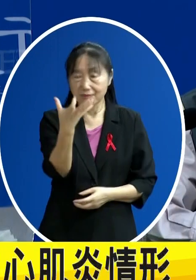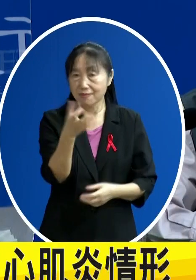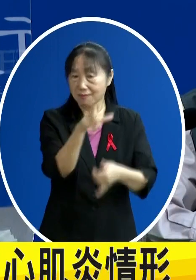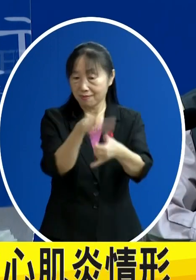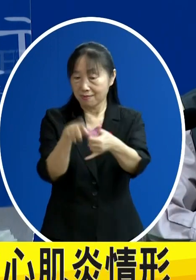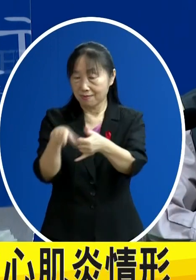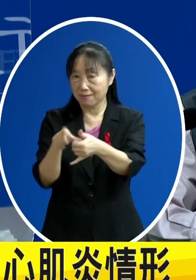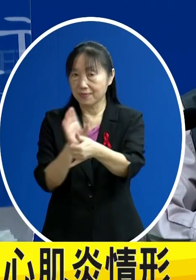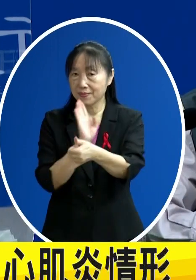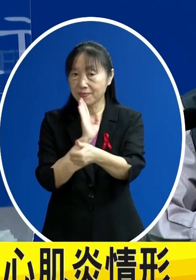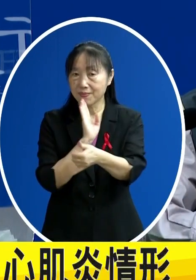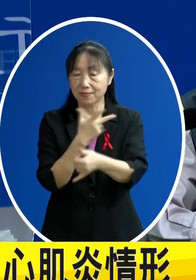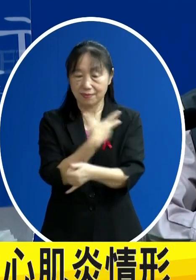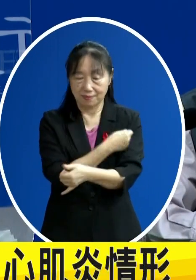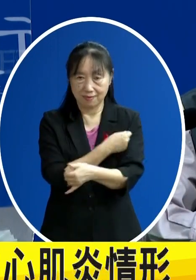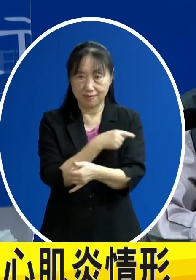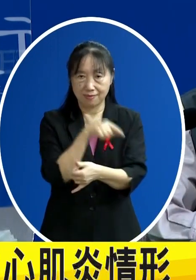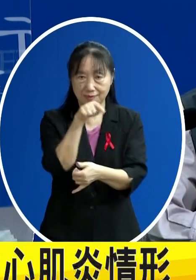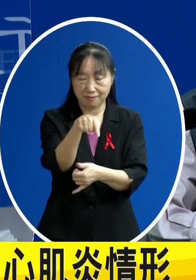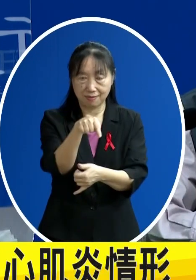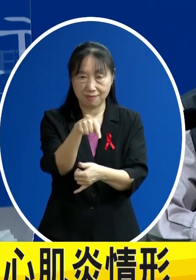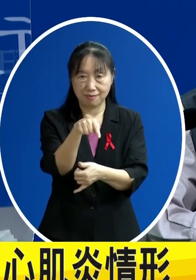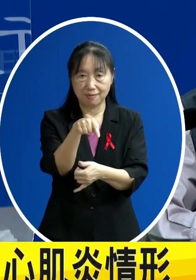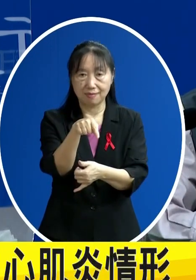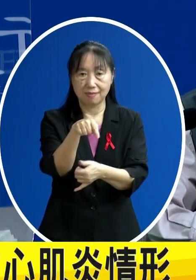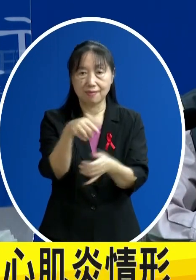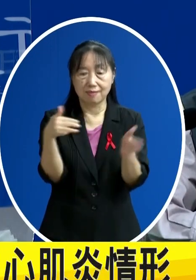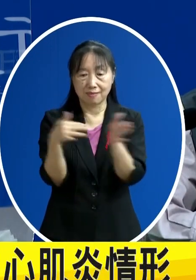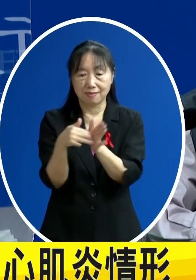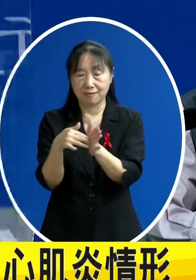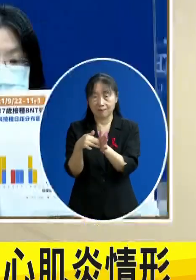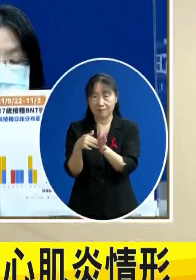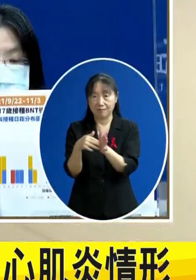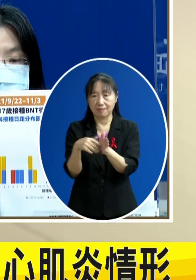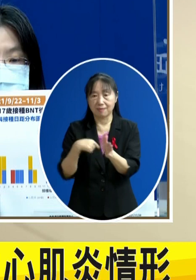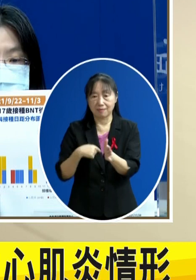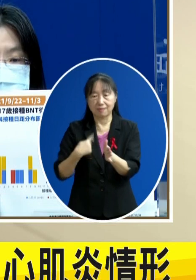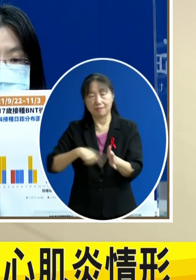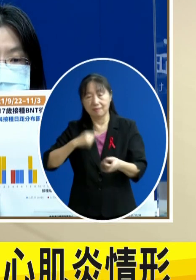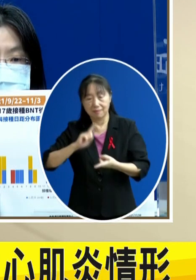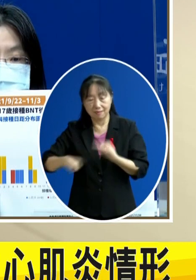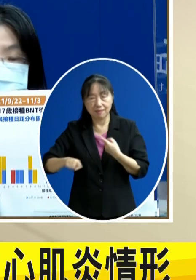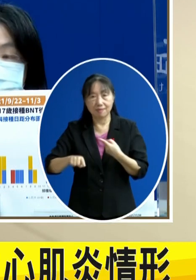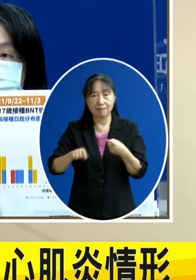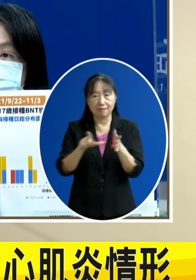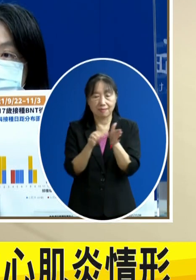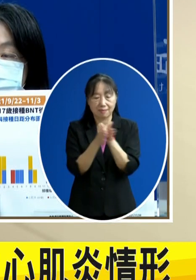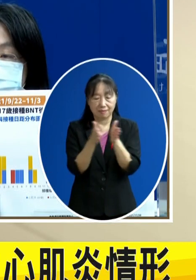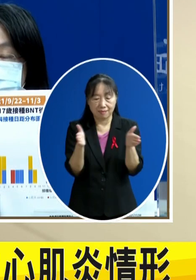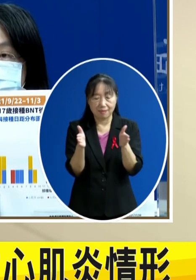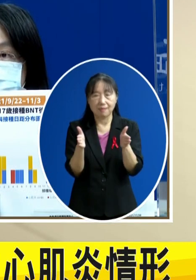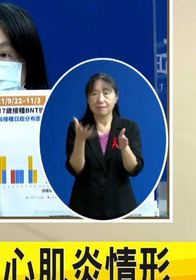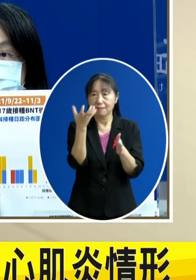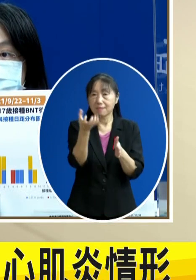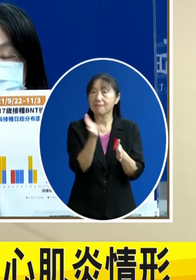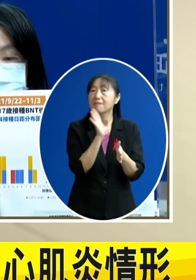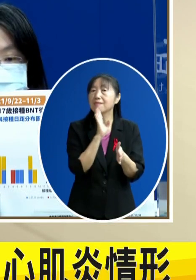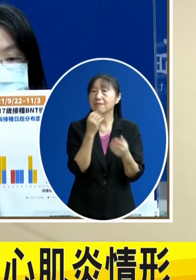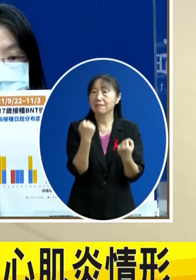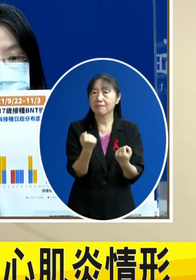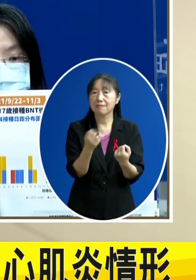其实他从接种的疫苗到症状开始出现的时间呢，多数都是